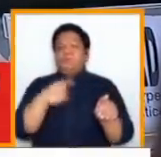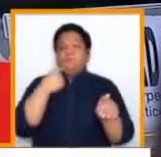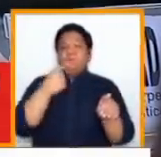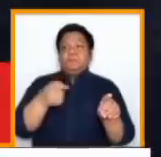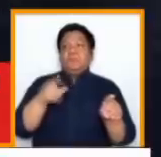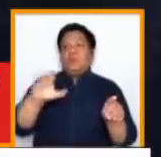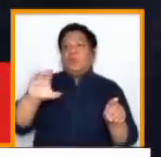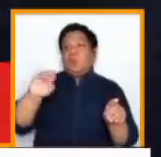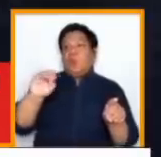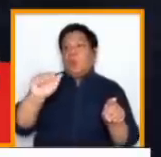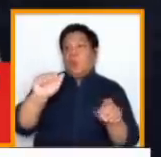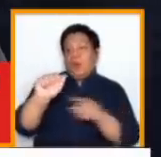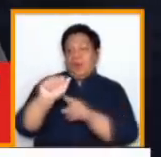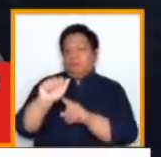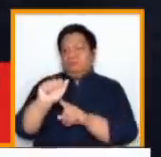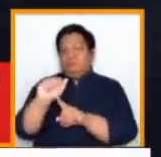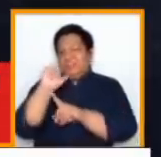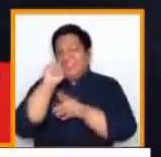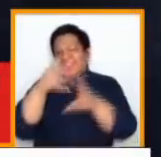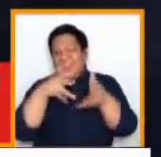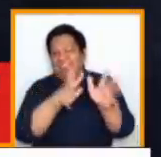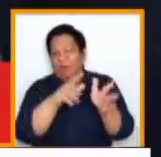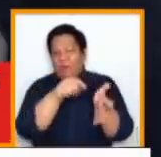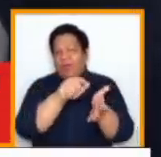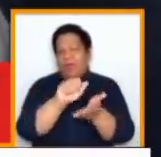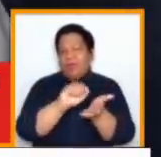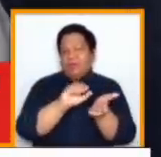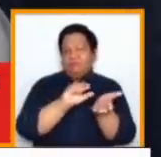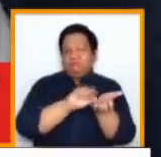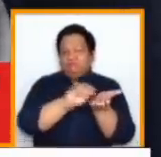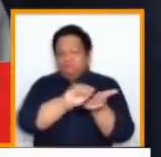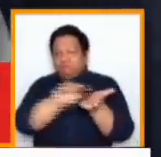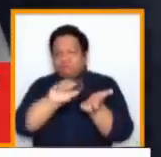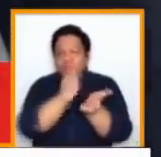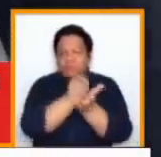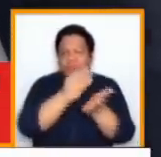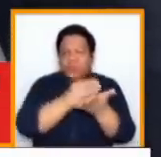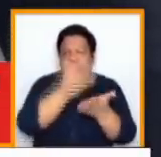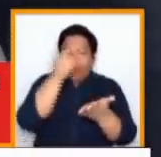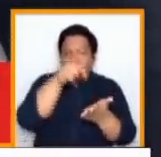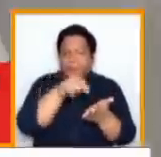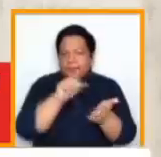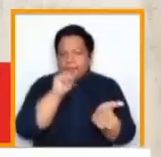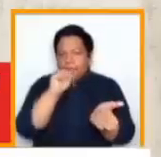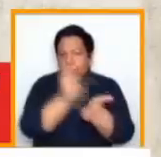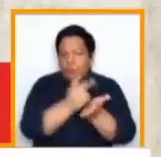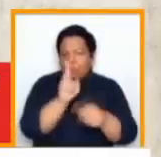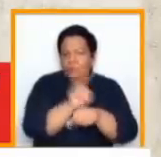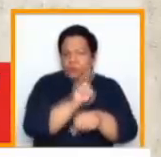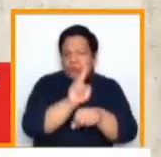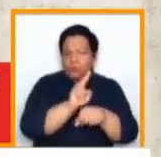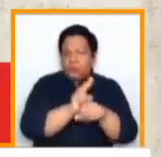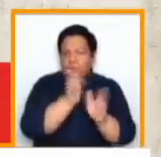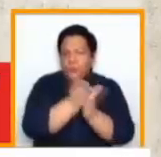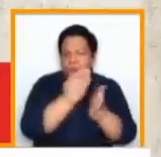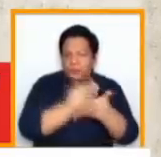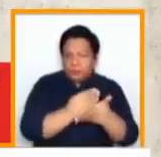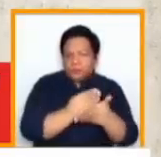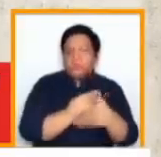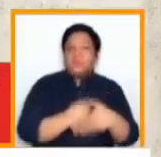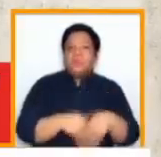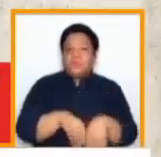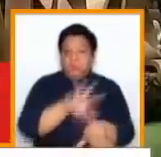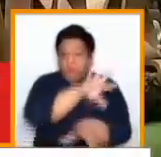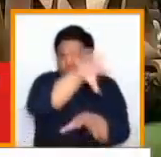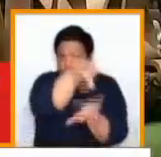ng gobyerno dahil sa hindi maipaliwanag o hindi aprobadong paggamit ng milyon-milyong pisong pondo. Kasabay nito ang tila hudyat